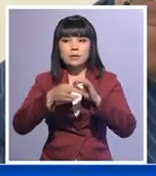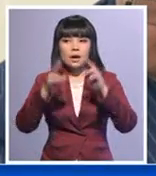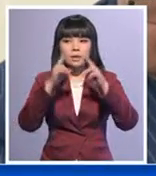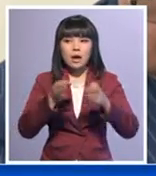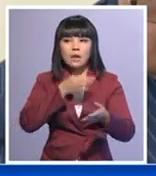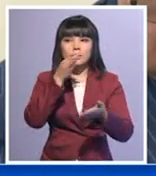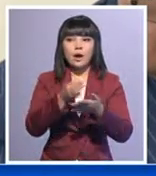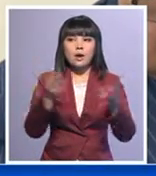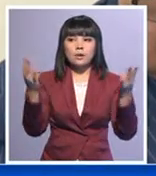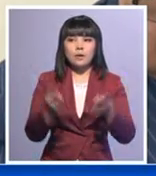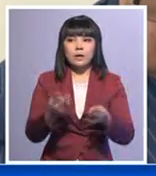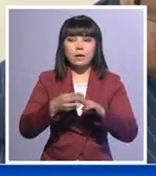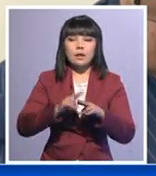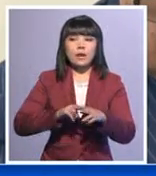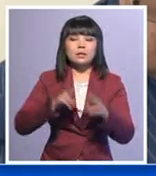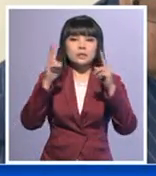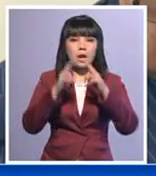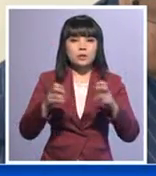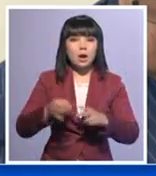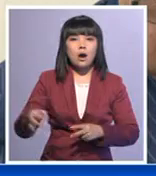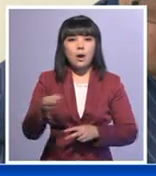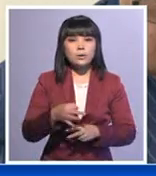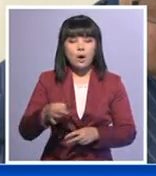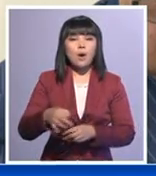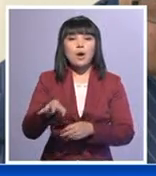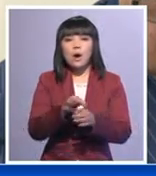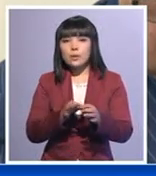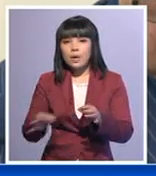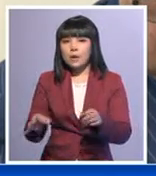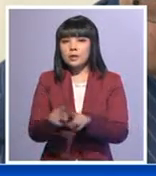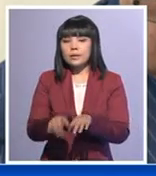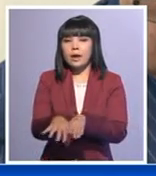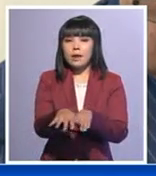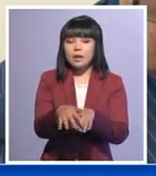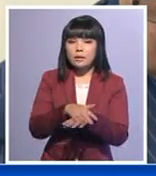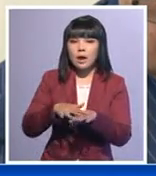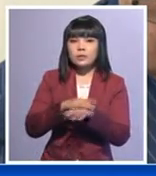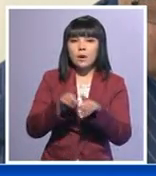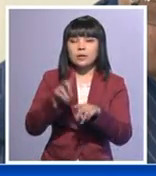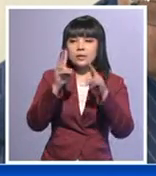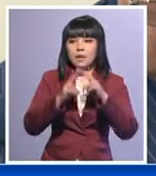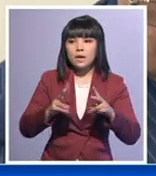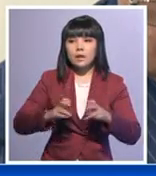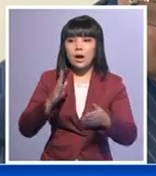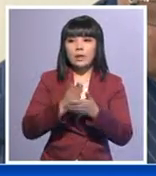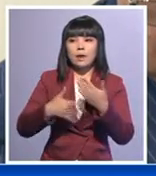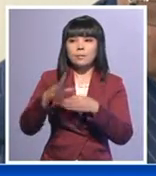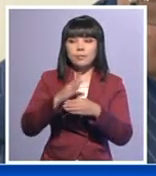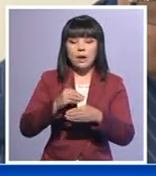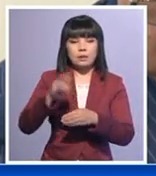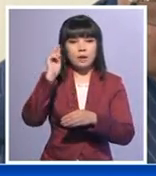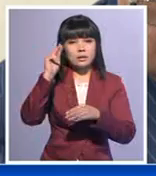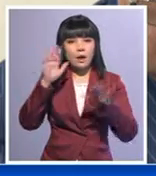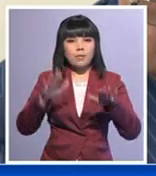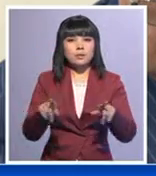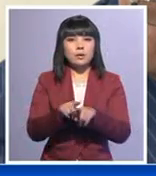көтереді. Тексерулердің басым бөлігін аудандық және облыстық білім беру басқармалары жүргізеді. Ал мұндай тексерулер білім мекемелеріне бірнеше сағат бұрын